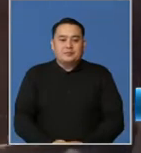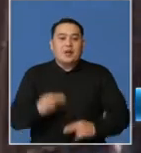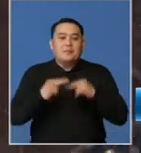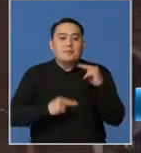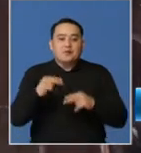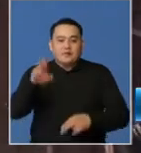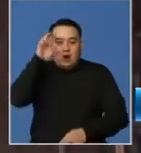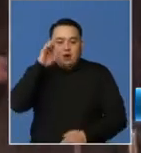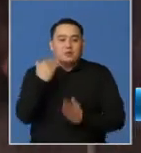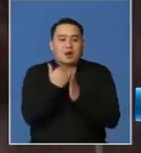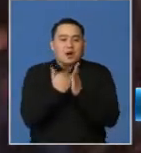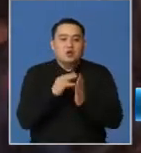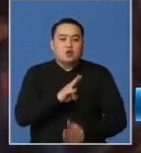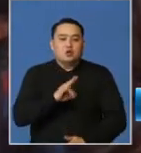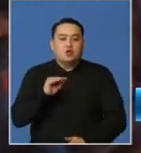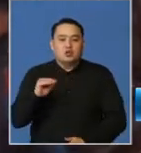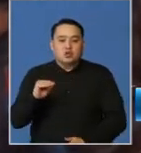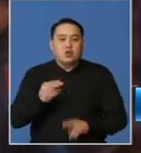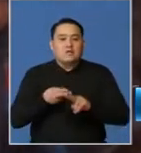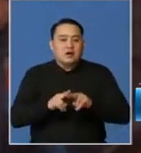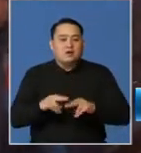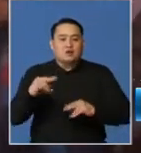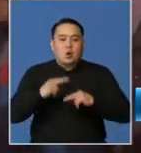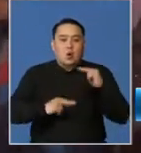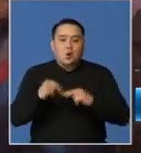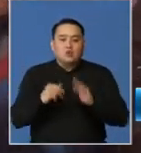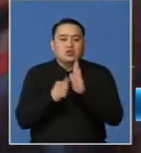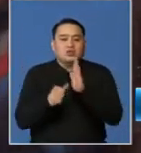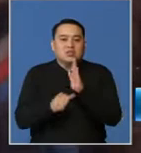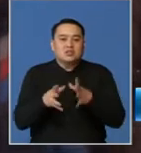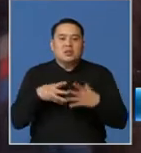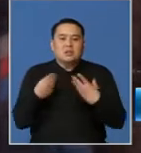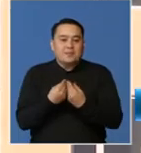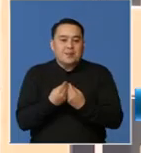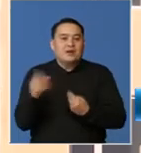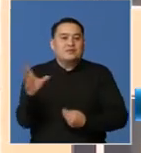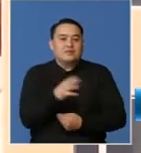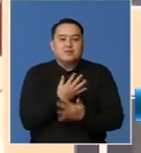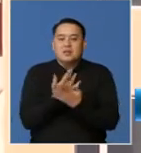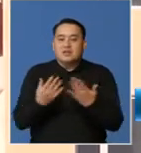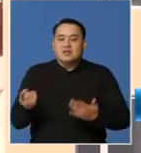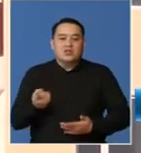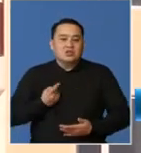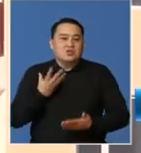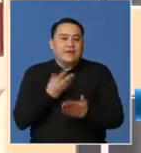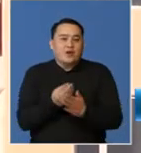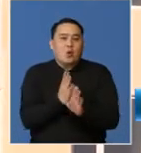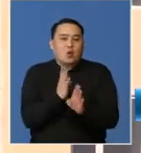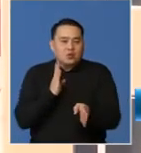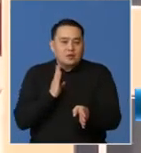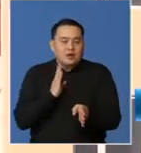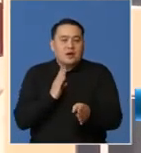Построенный по государственной программе «Нурлы жол» многоэтажный дом стал кровом для 60 семей. Все они несколько лет ждали своей очереди.